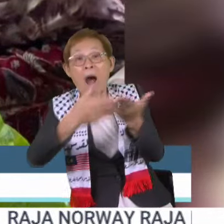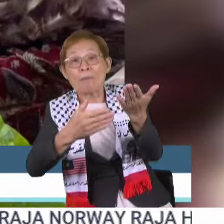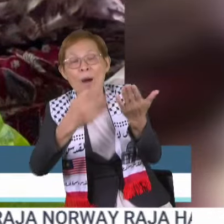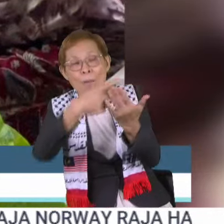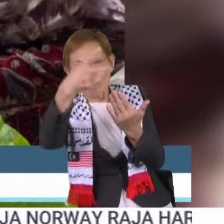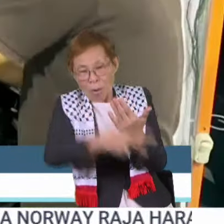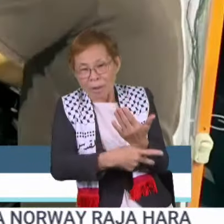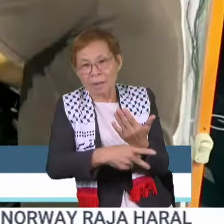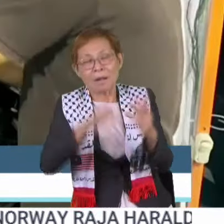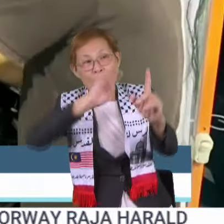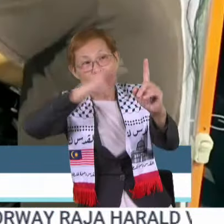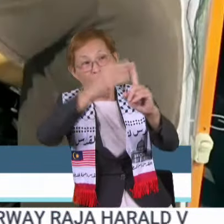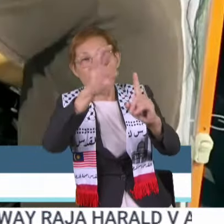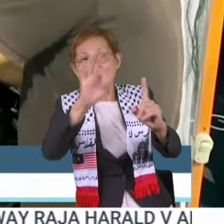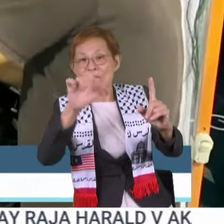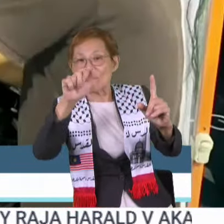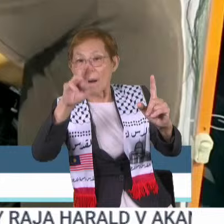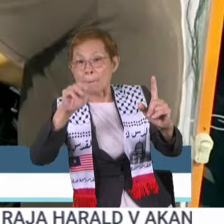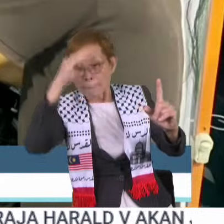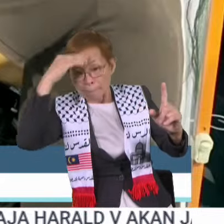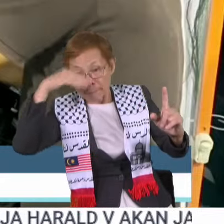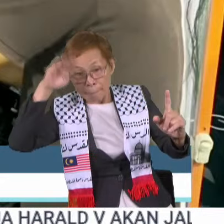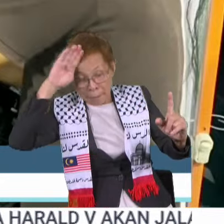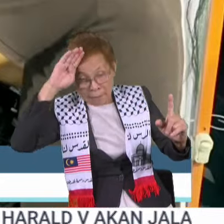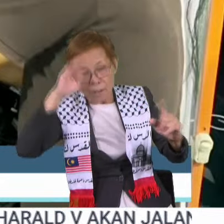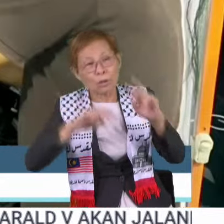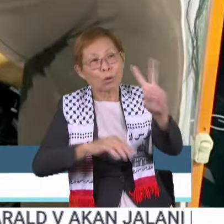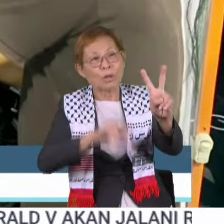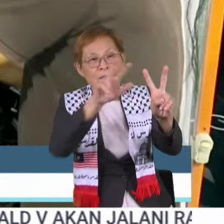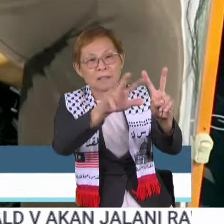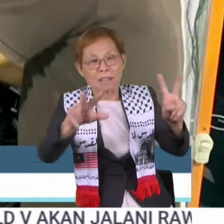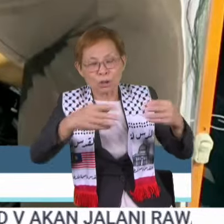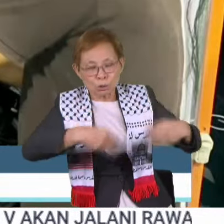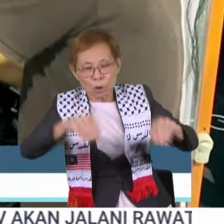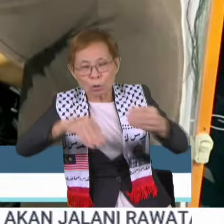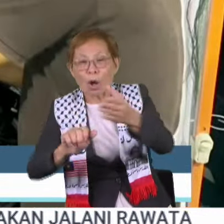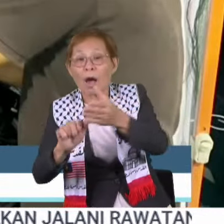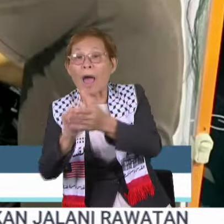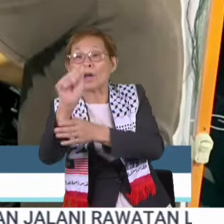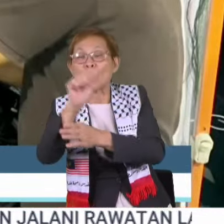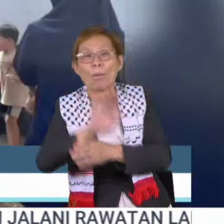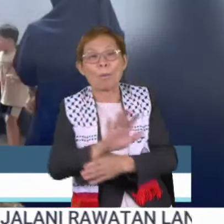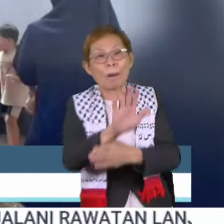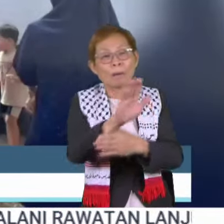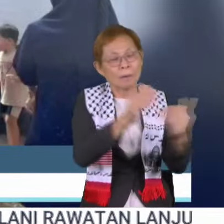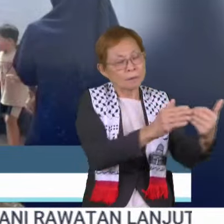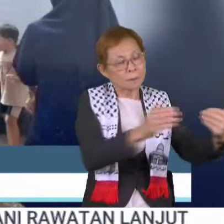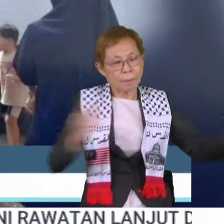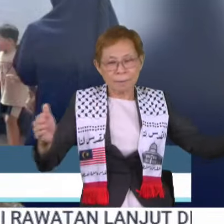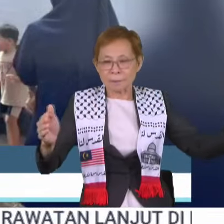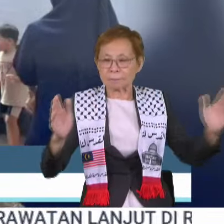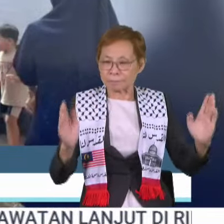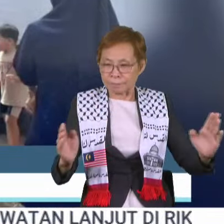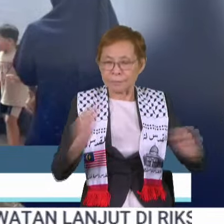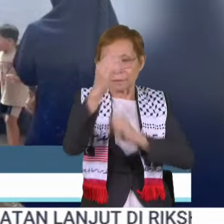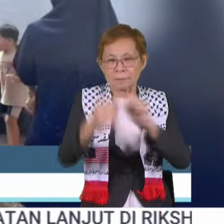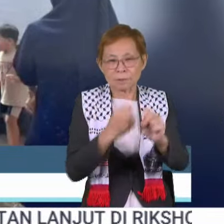sasaran ditetapkan Farma Perlis iaitu 233 jualan agromadani sepanjang tahun